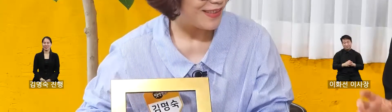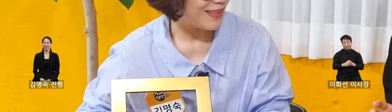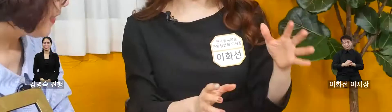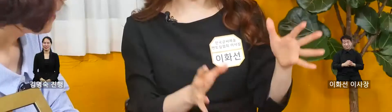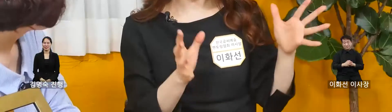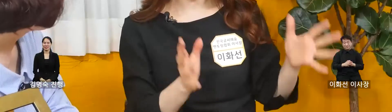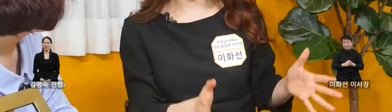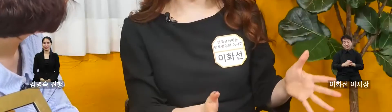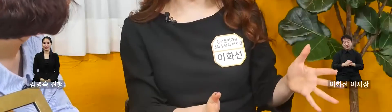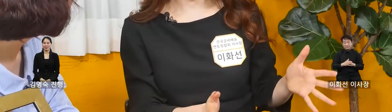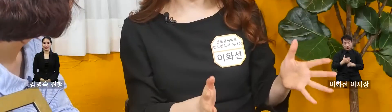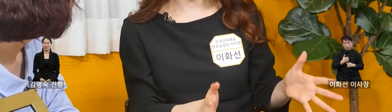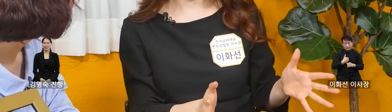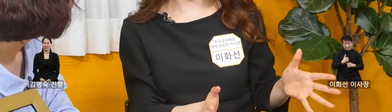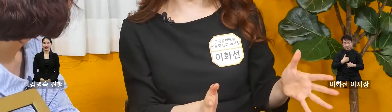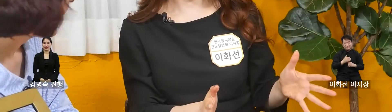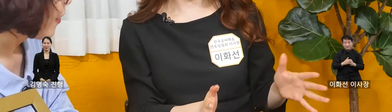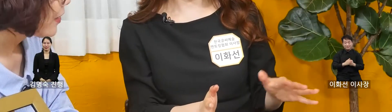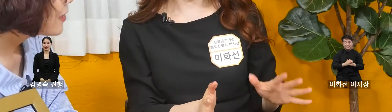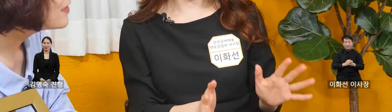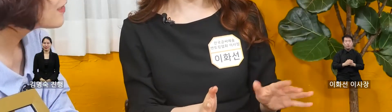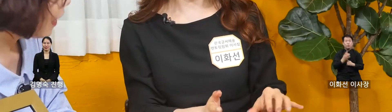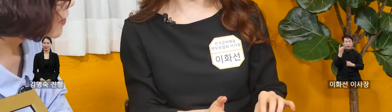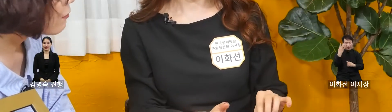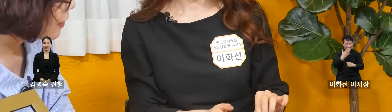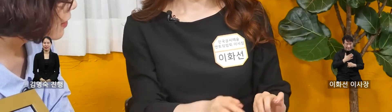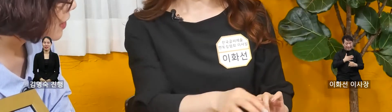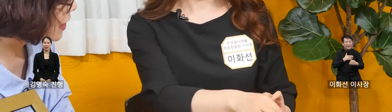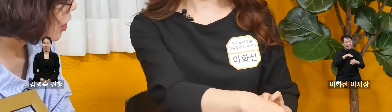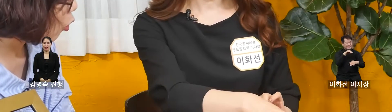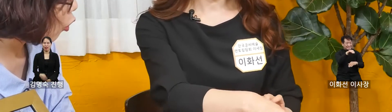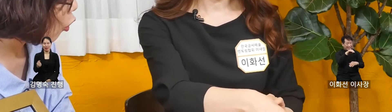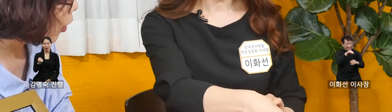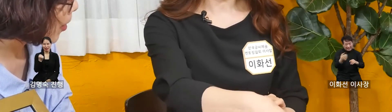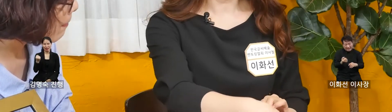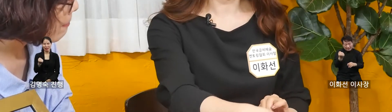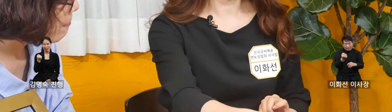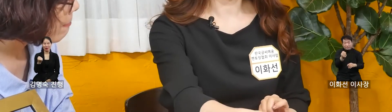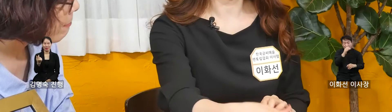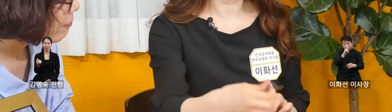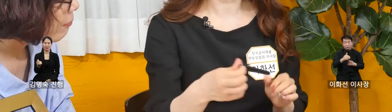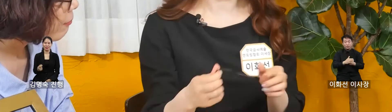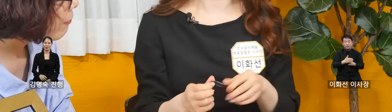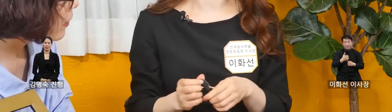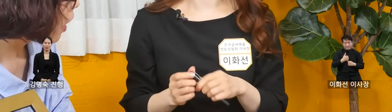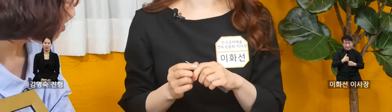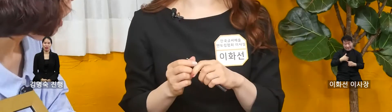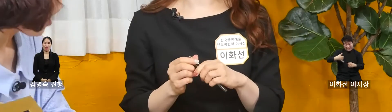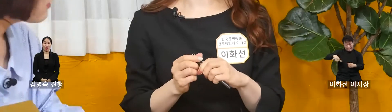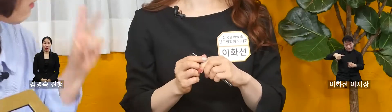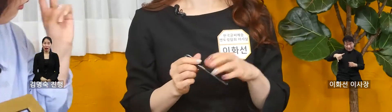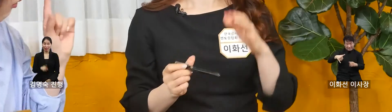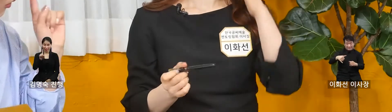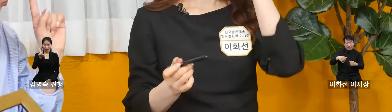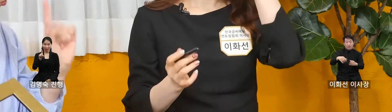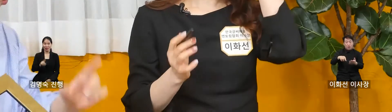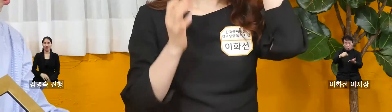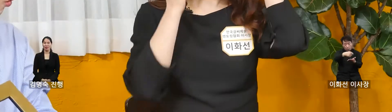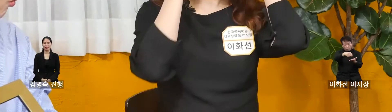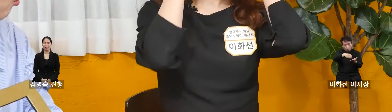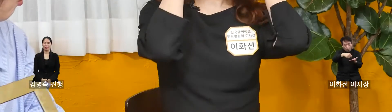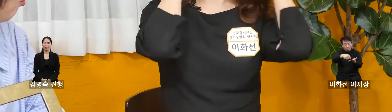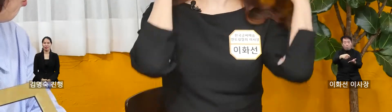저는 사실 이거는 제 차에 있는 거고요. 가지고 다니시는 제 백에는 항상 요 펜을 가지고 다녀요. 하나요?